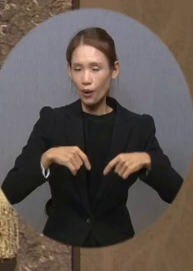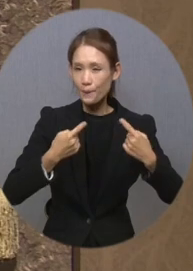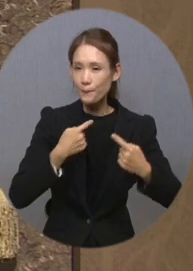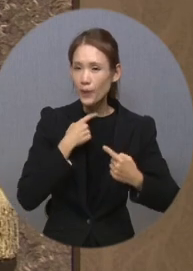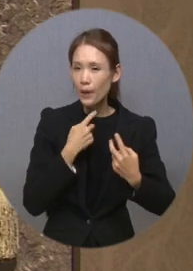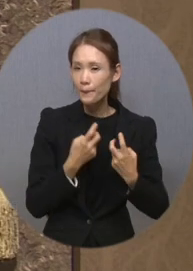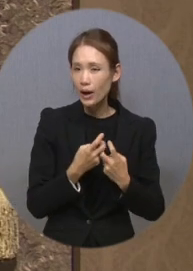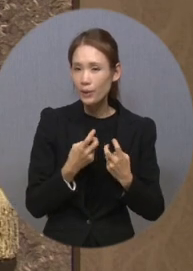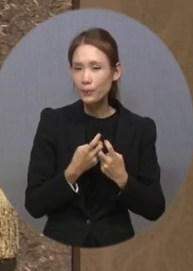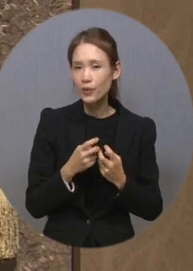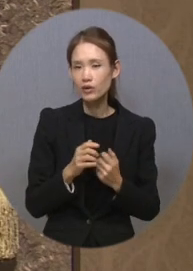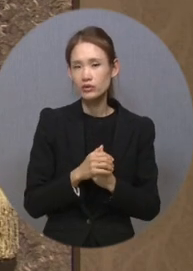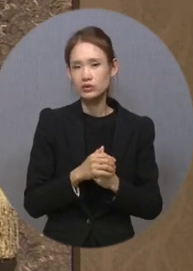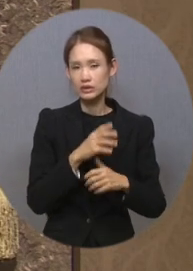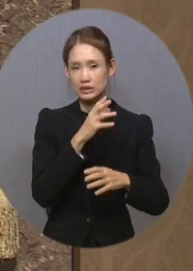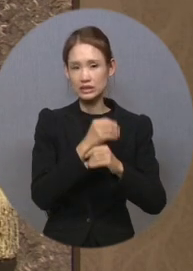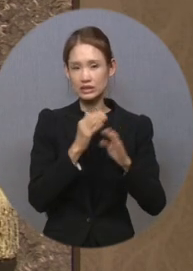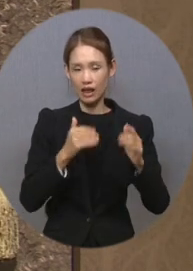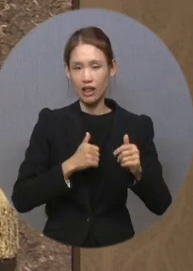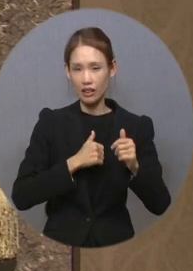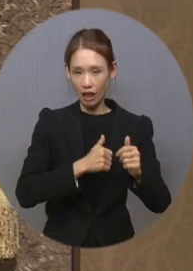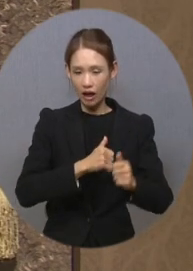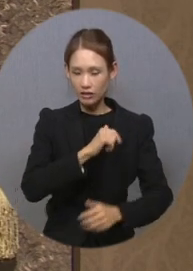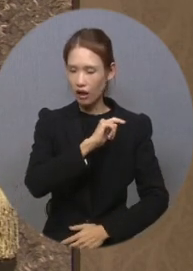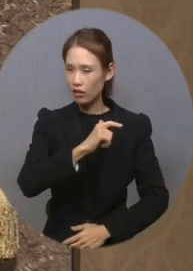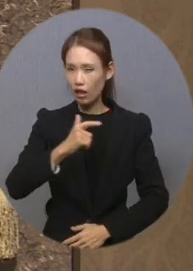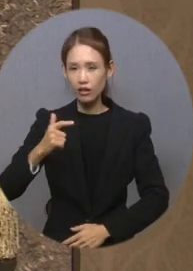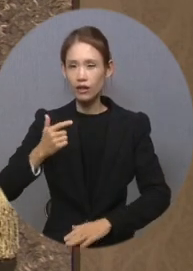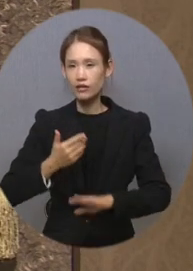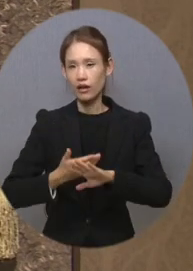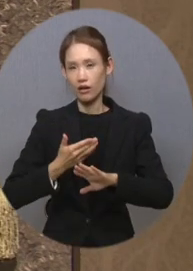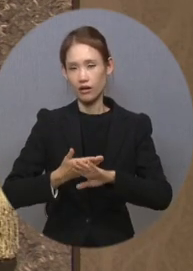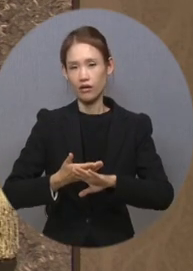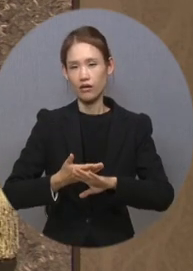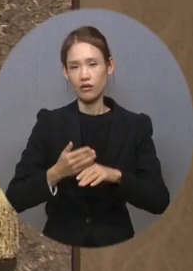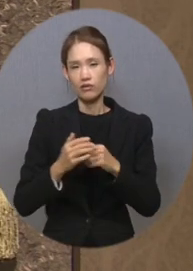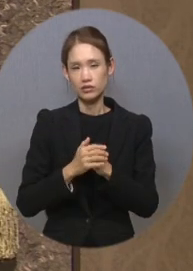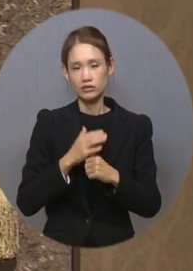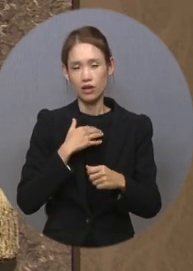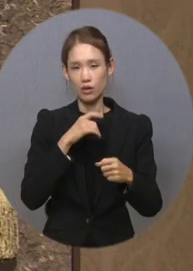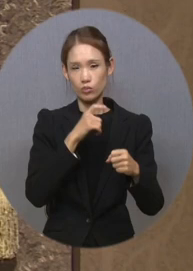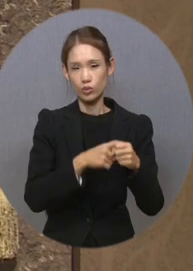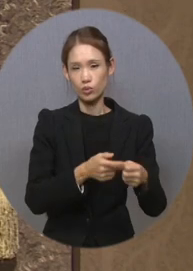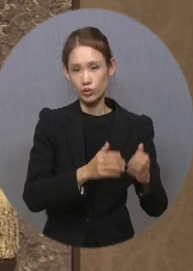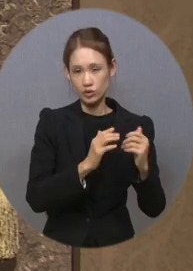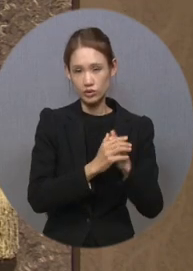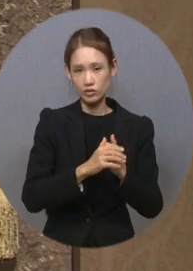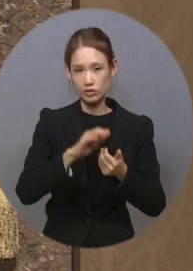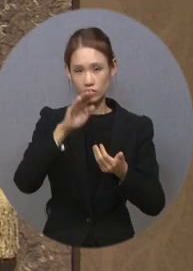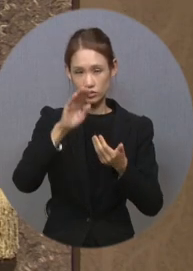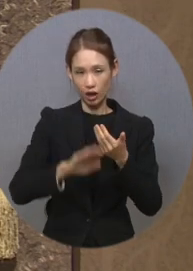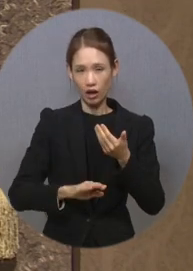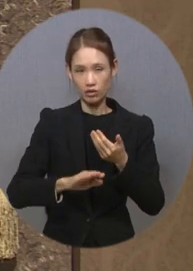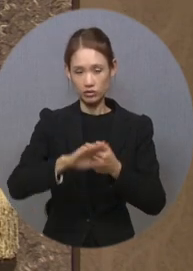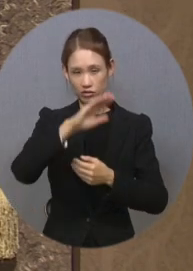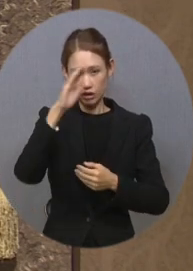따라서 많이 다르더라고 수당이. 그래서 제가 목표를 세워서 낮은 수당들 전부 다